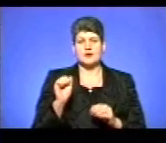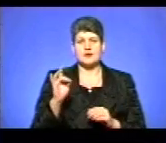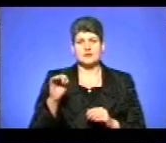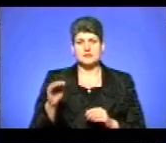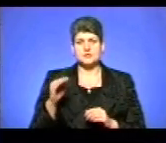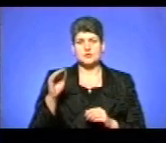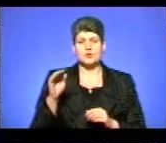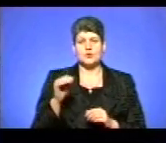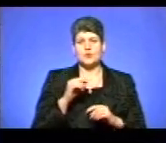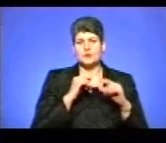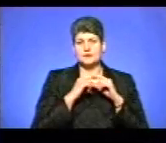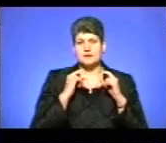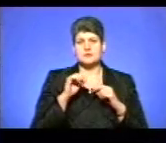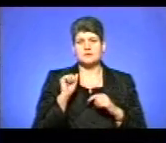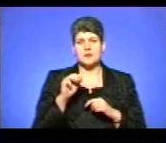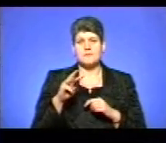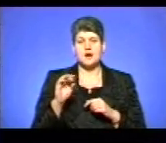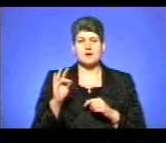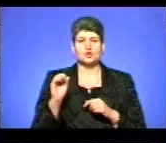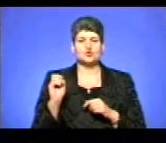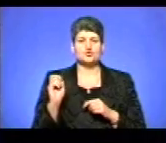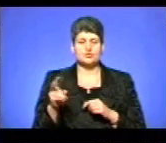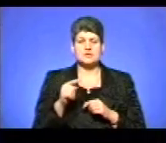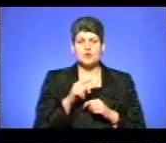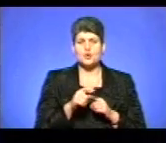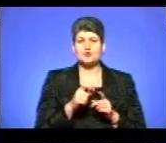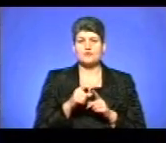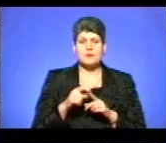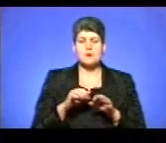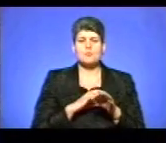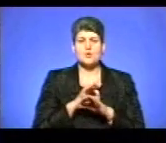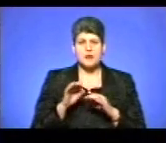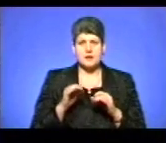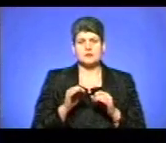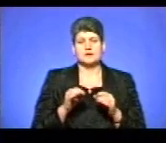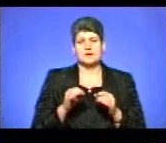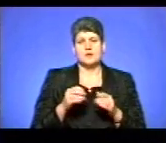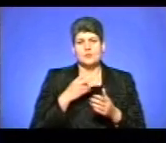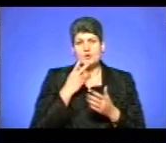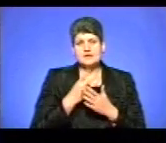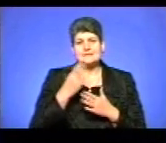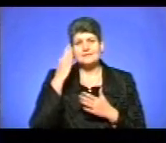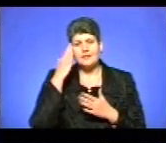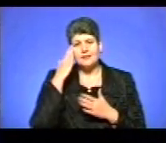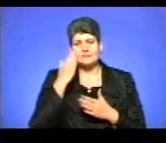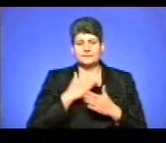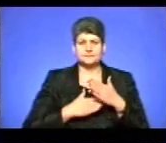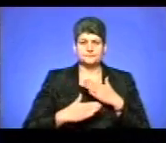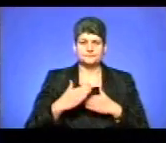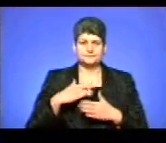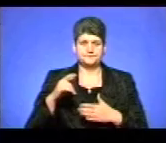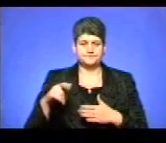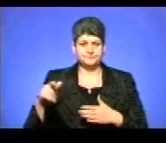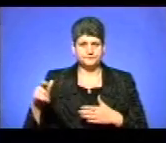отець Андрій Марчук. За його словами, проєкт покликаний відкрити таланти осіб з інвалідністю. Учасники проєкту мають